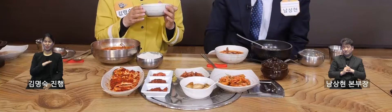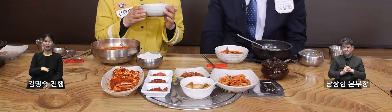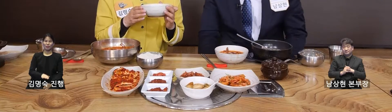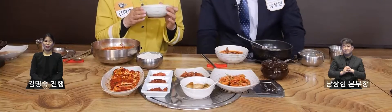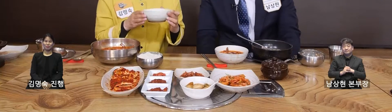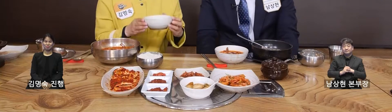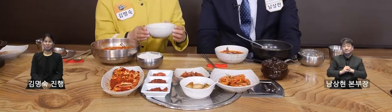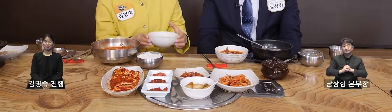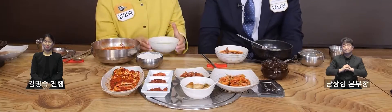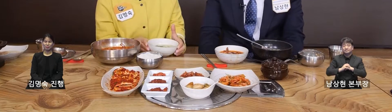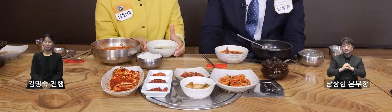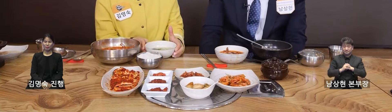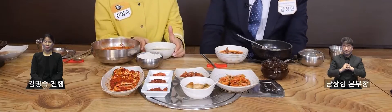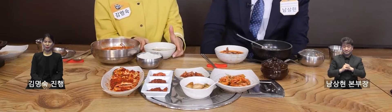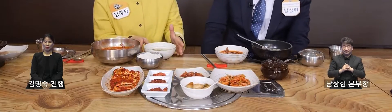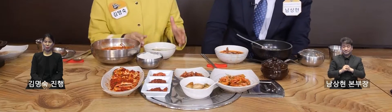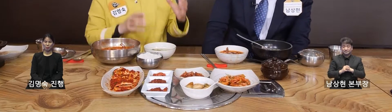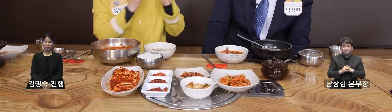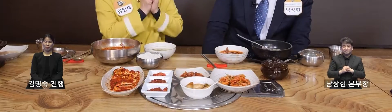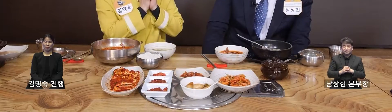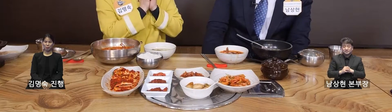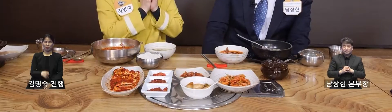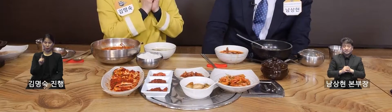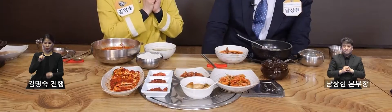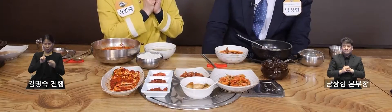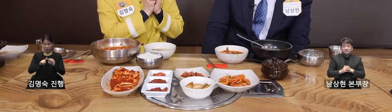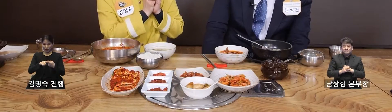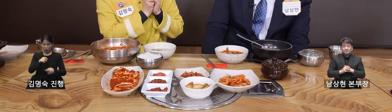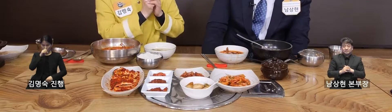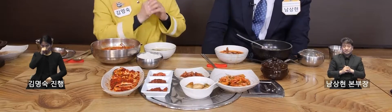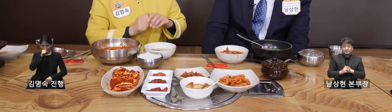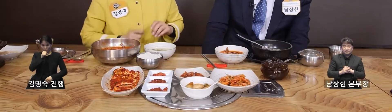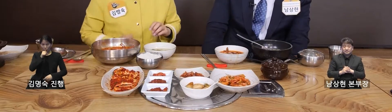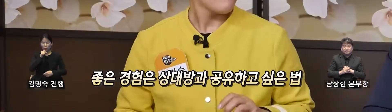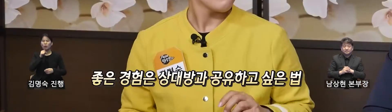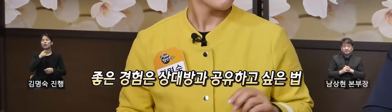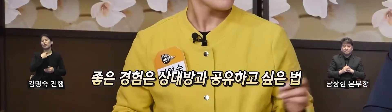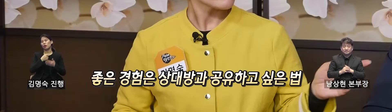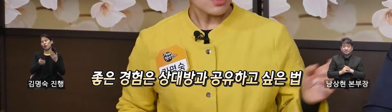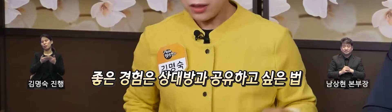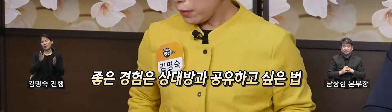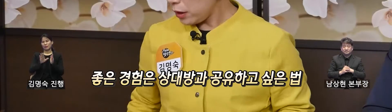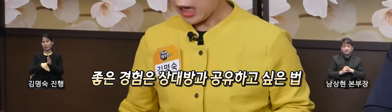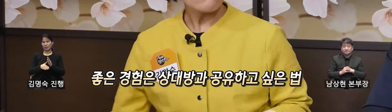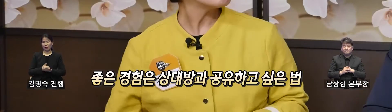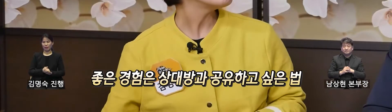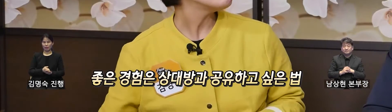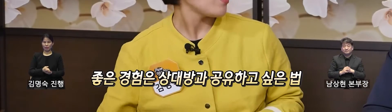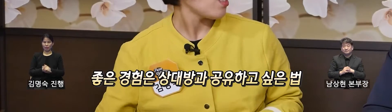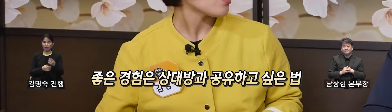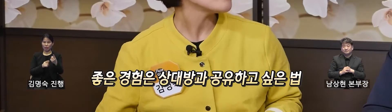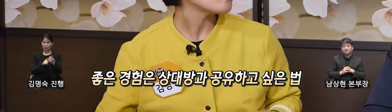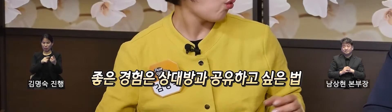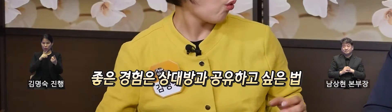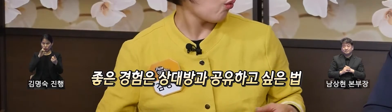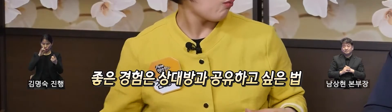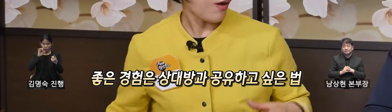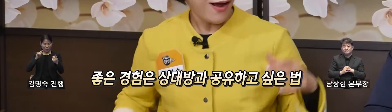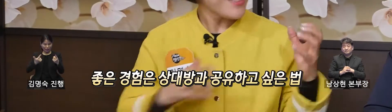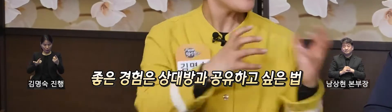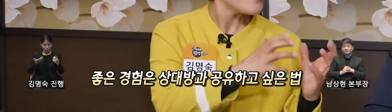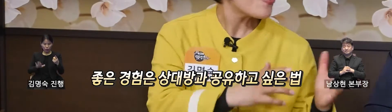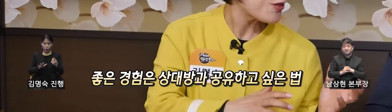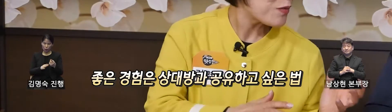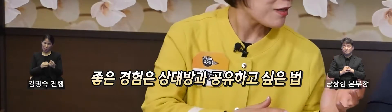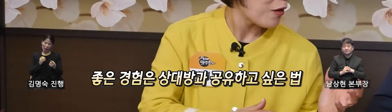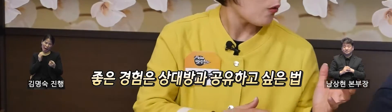사실 무엇인가 막 되게 좋은 걸 경험했을 때는 막 상대방이 안 궁금해야 해도